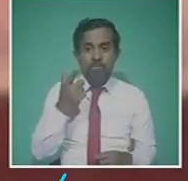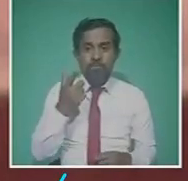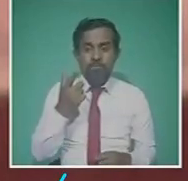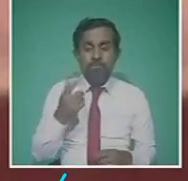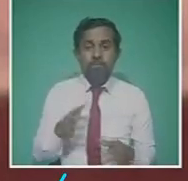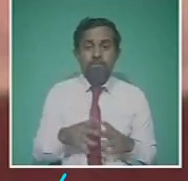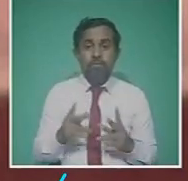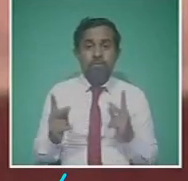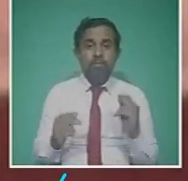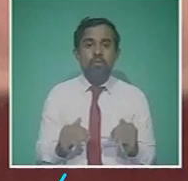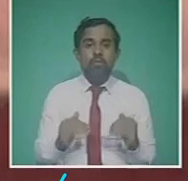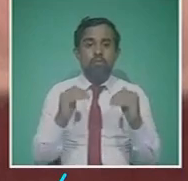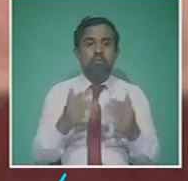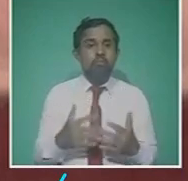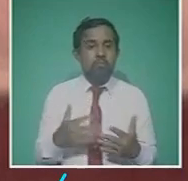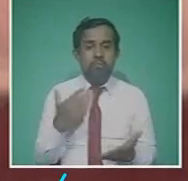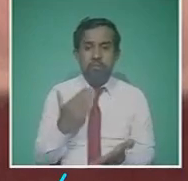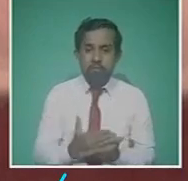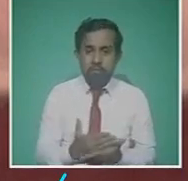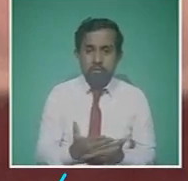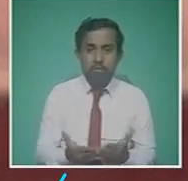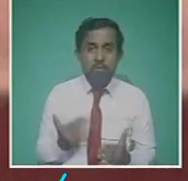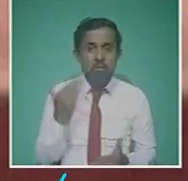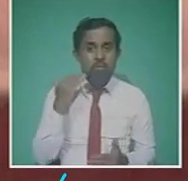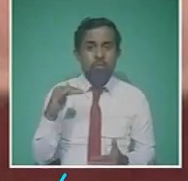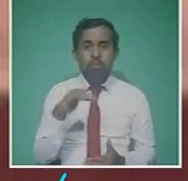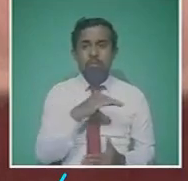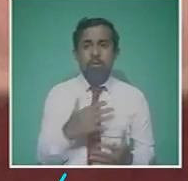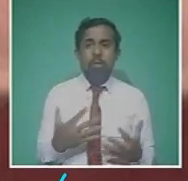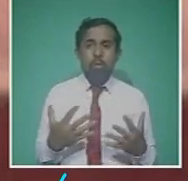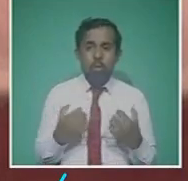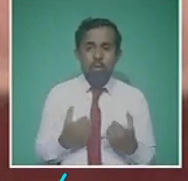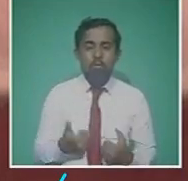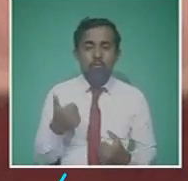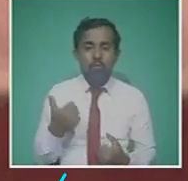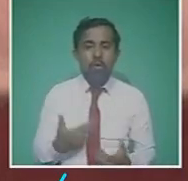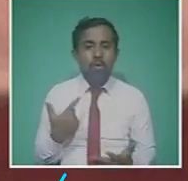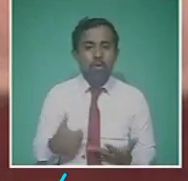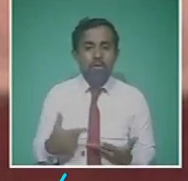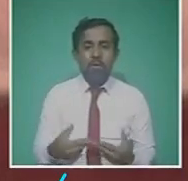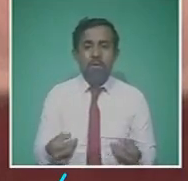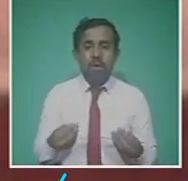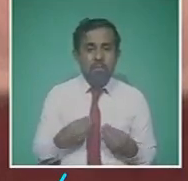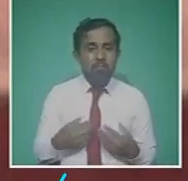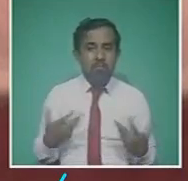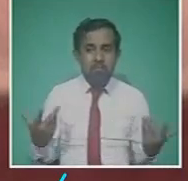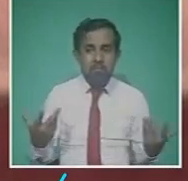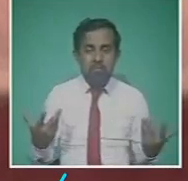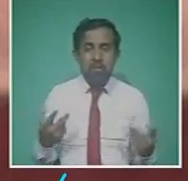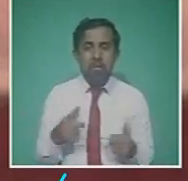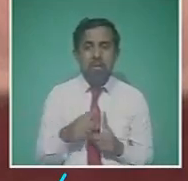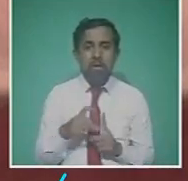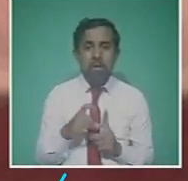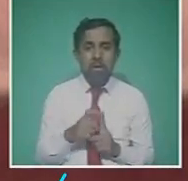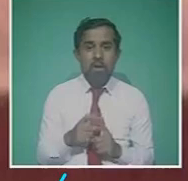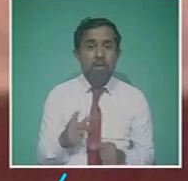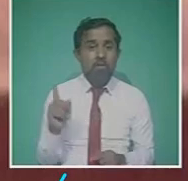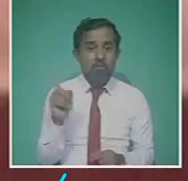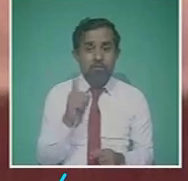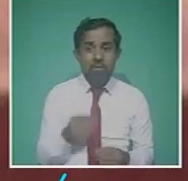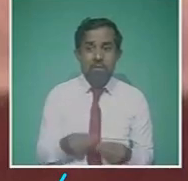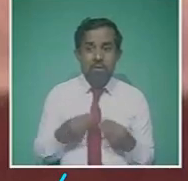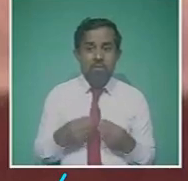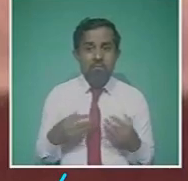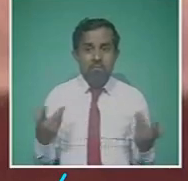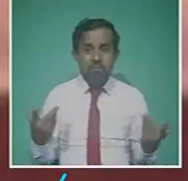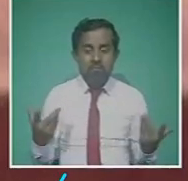me sangwardene netuene kat, me janata awat ona kerne atya awas dewal nulabene kat, adya apne dakunu pramukta awe nulabene